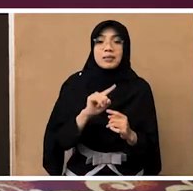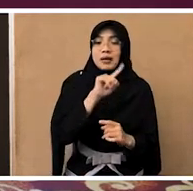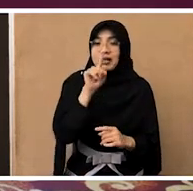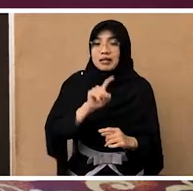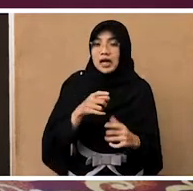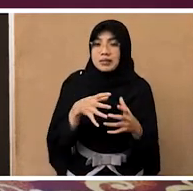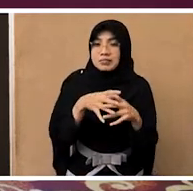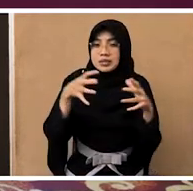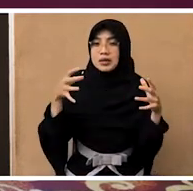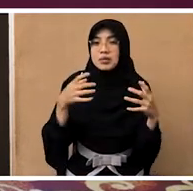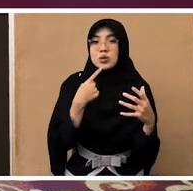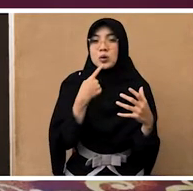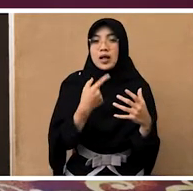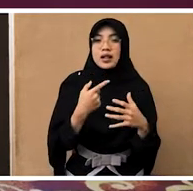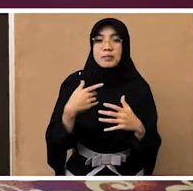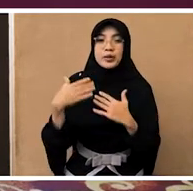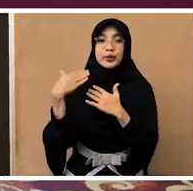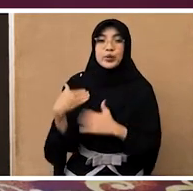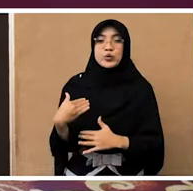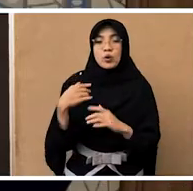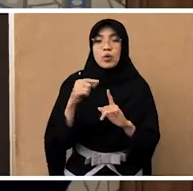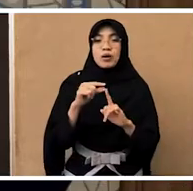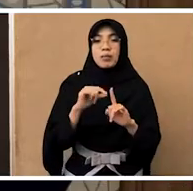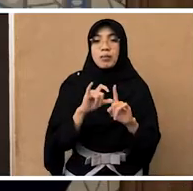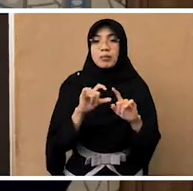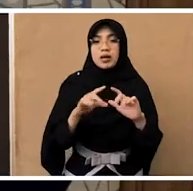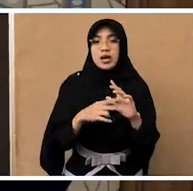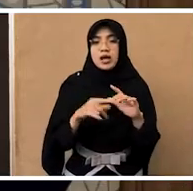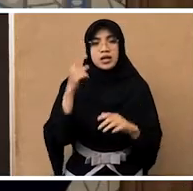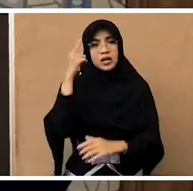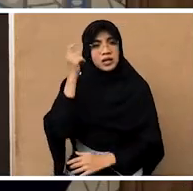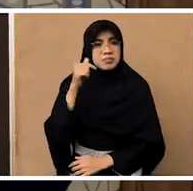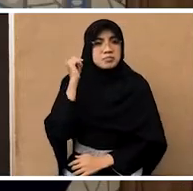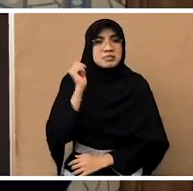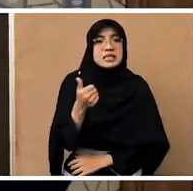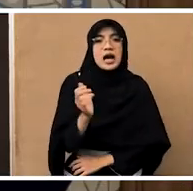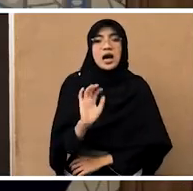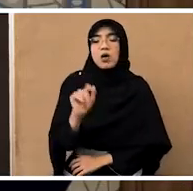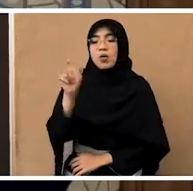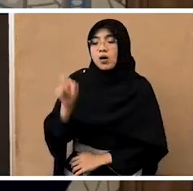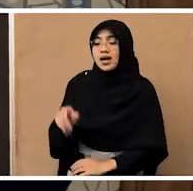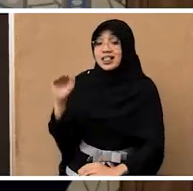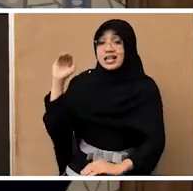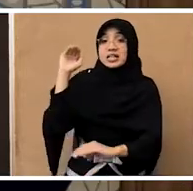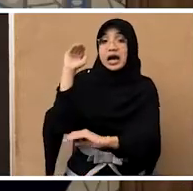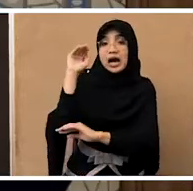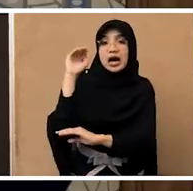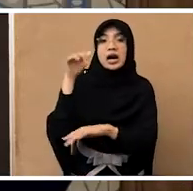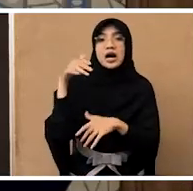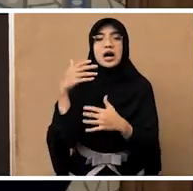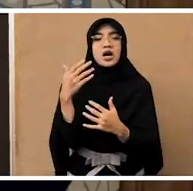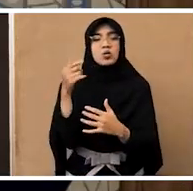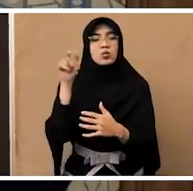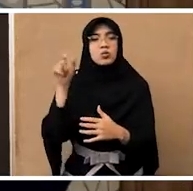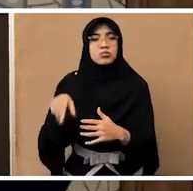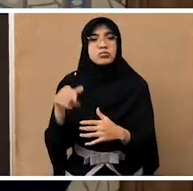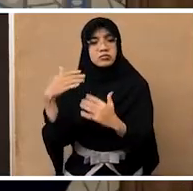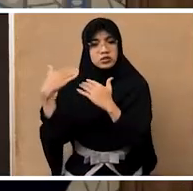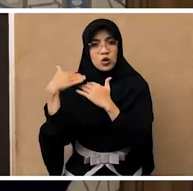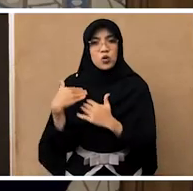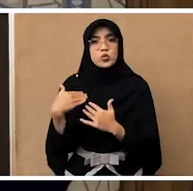besarnya adalah terkait Pertanggungjawaban pidana Bisa nggak nih tersangka ini atau terdakwa ini